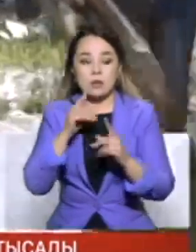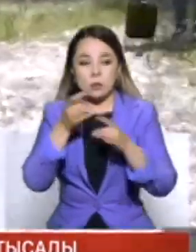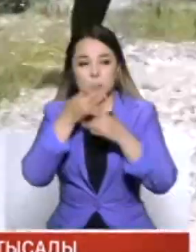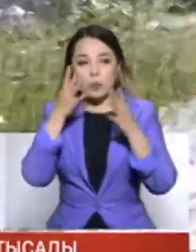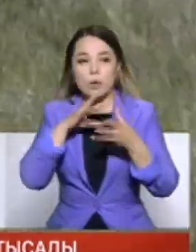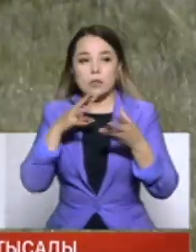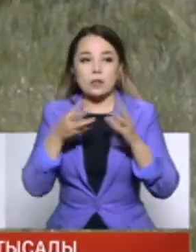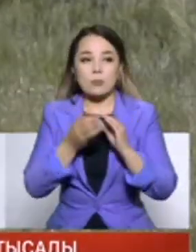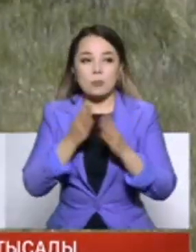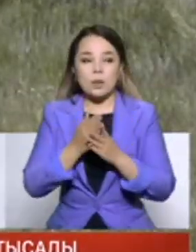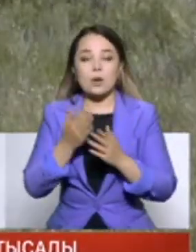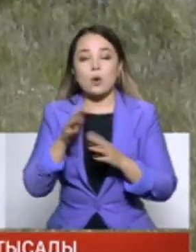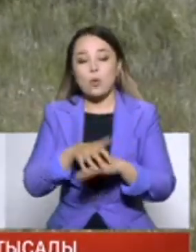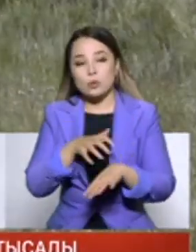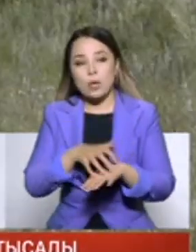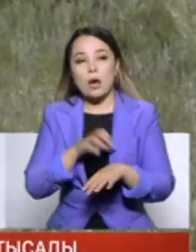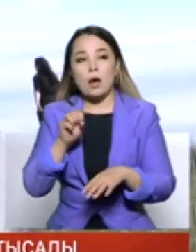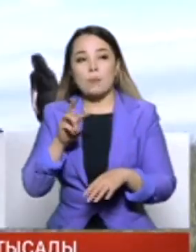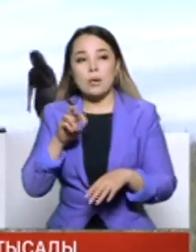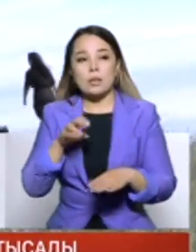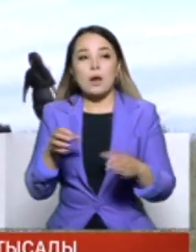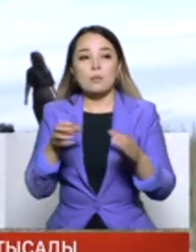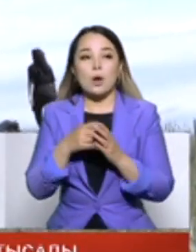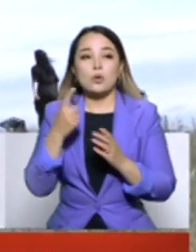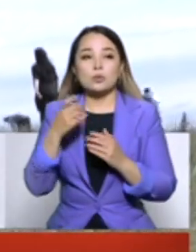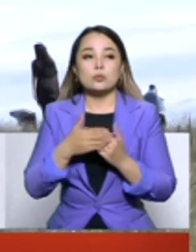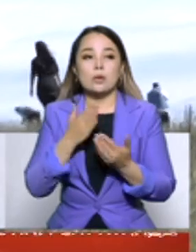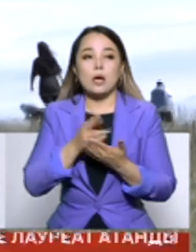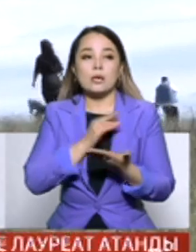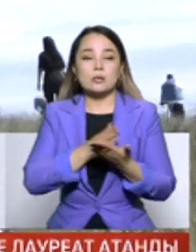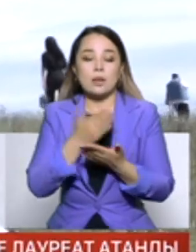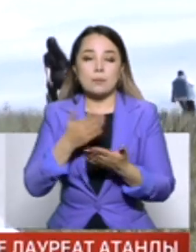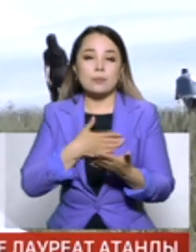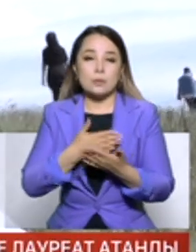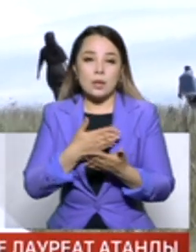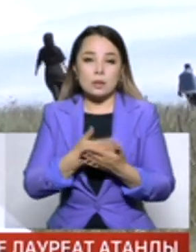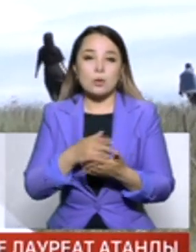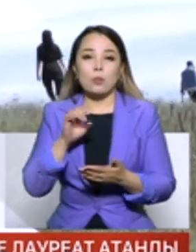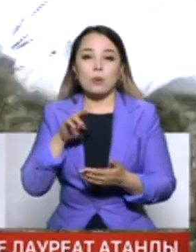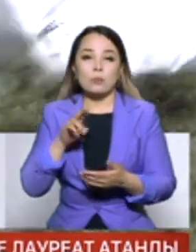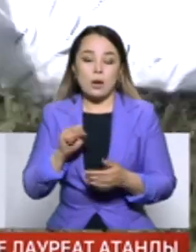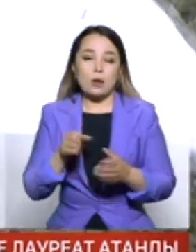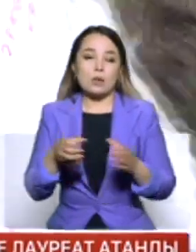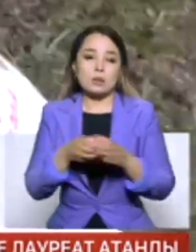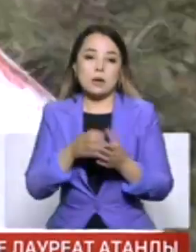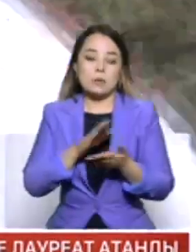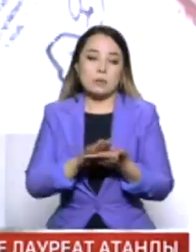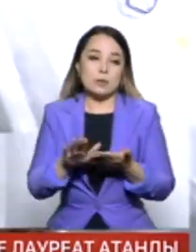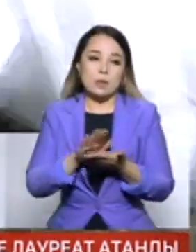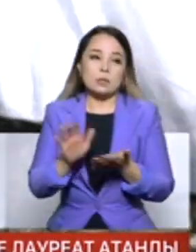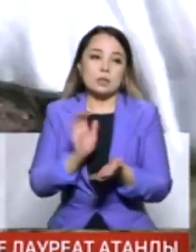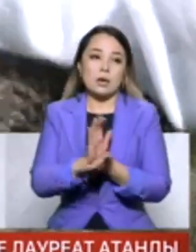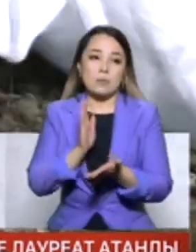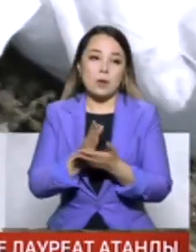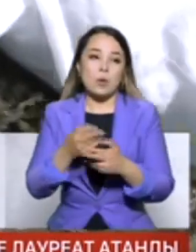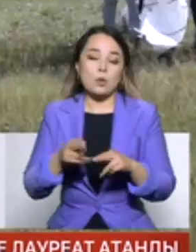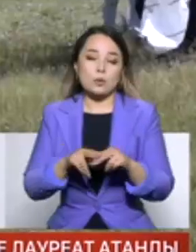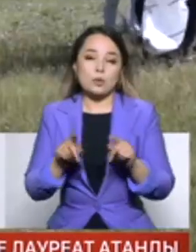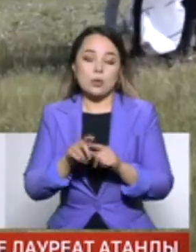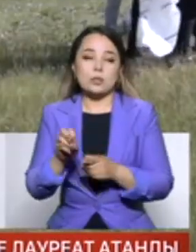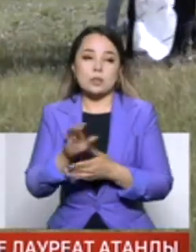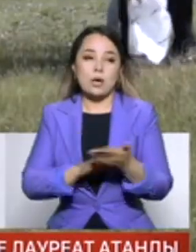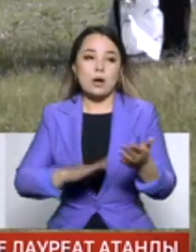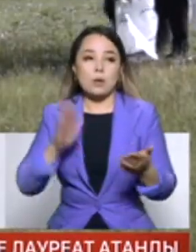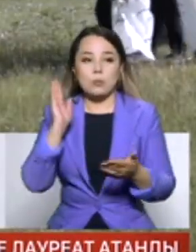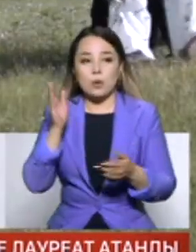қалыптастыру. Көкшетауда Аманат партиясының 100-ге жуық қызметкері мен еріктілері Бұқпа тауының бөктерін күл қоқыстан тазартты. Бұл жұмыс әлі де